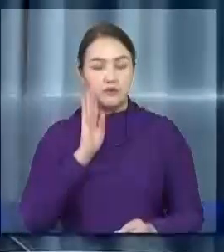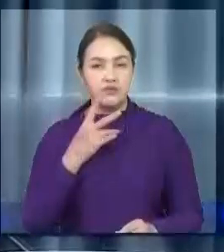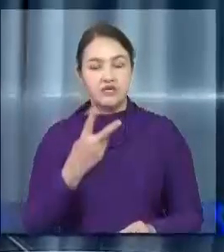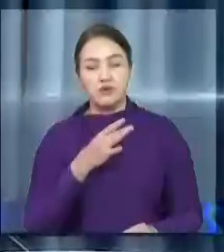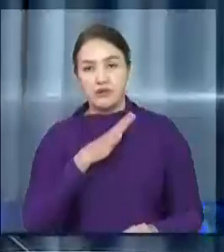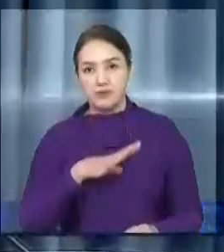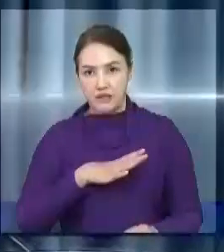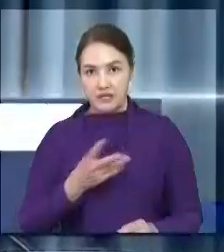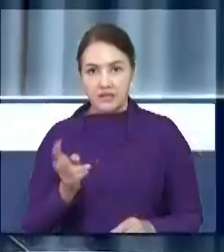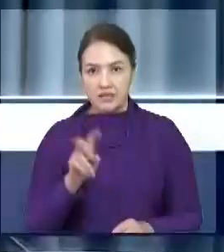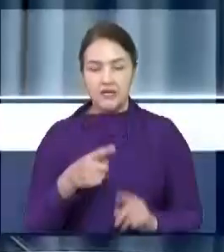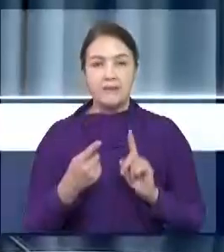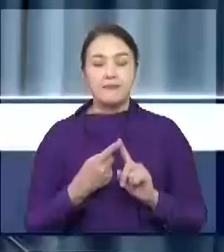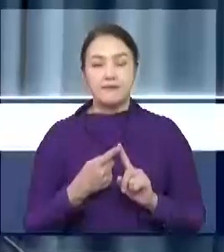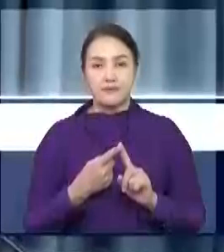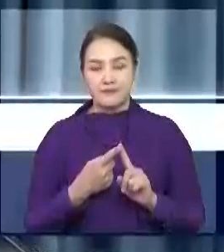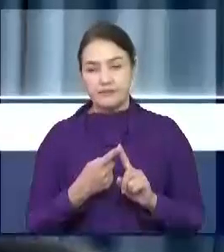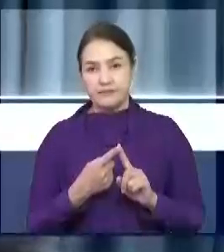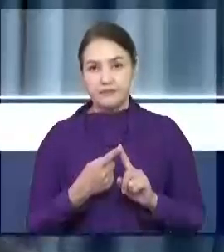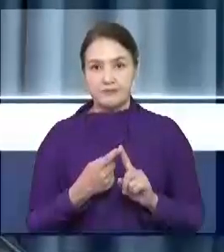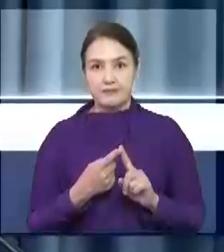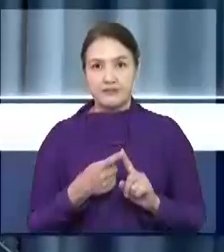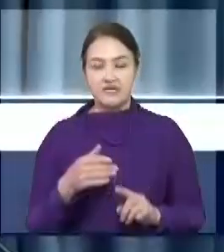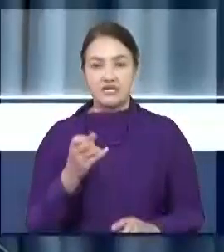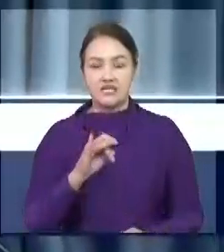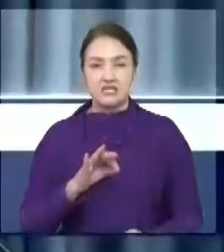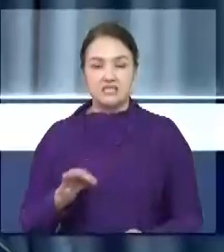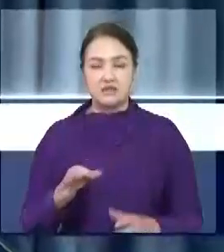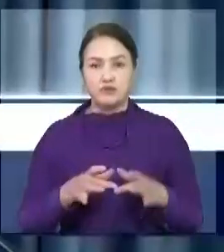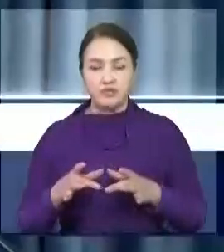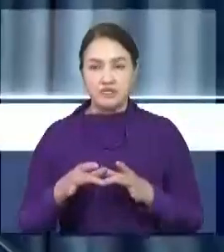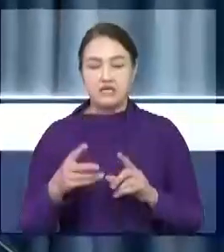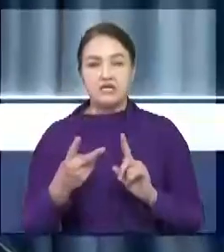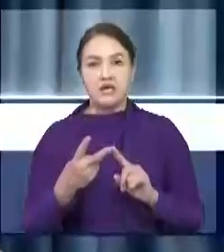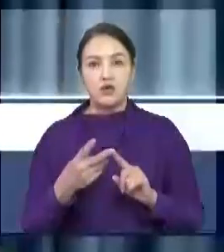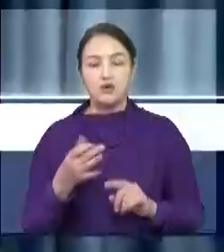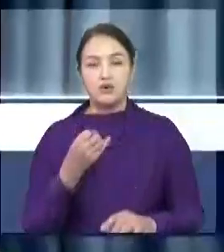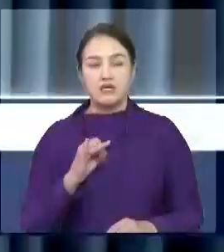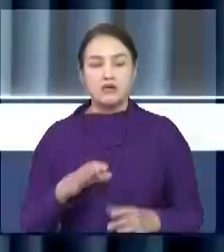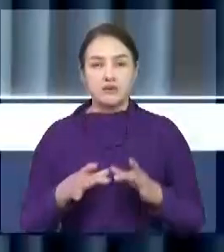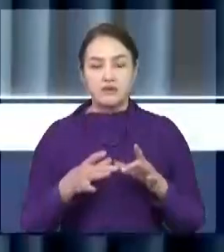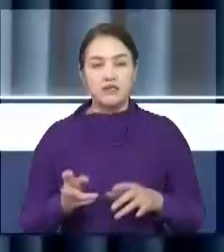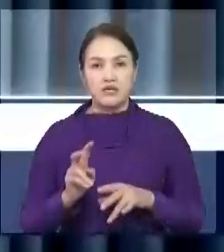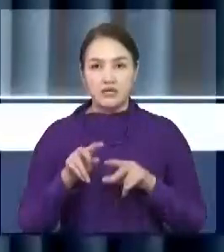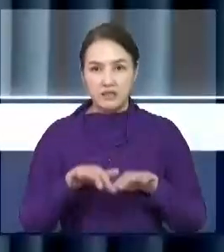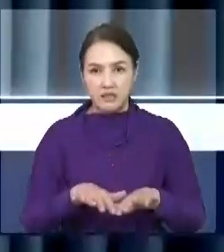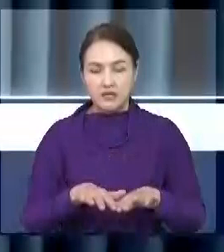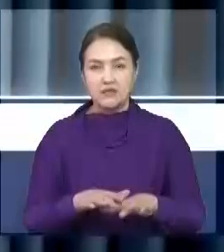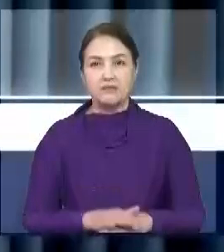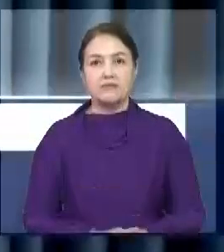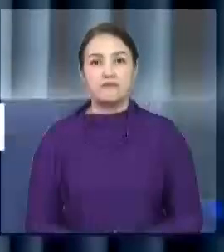келеді. Бірінші Ырғыз өзенінен келеді, екінші Торғай өзенінен келеді. Бешелді